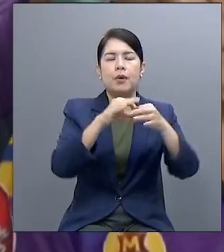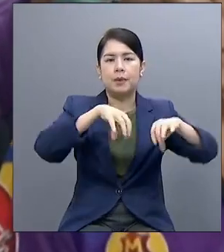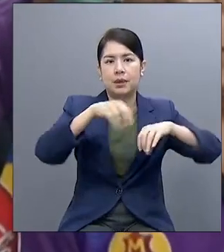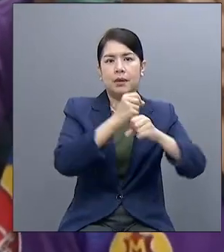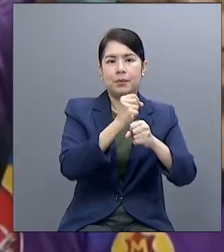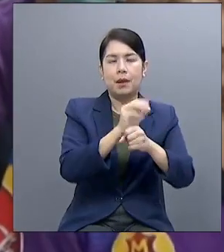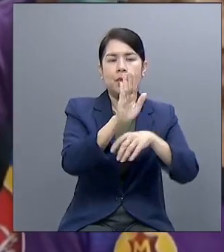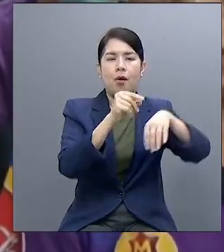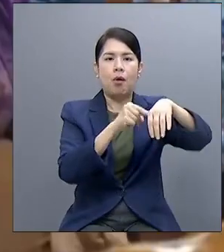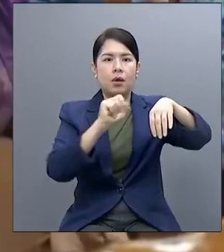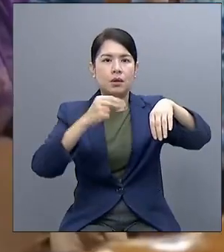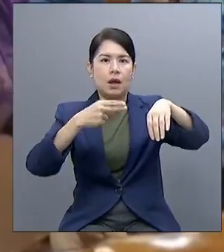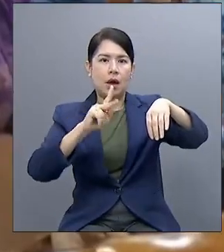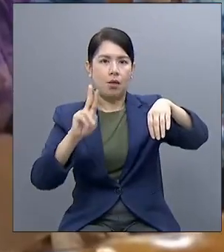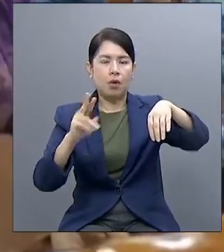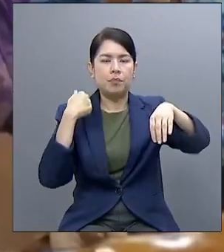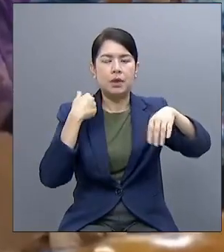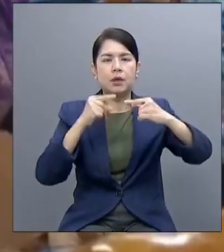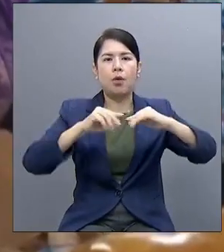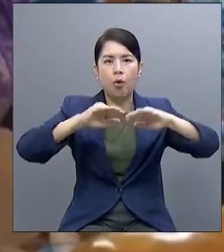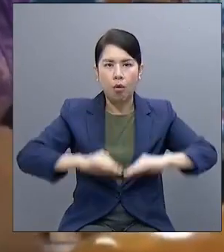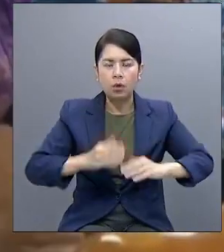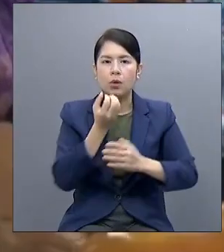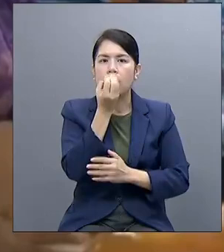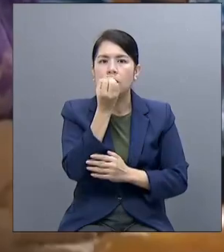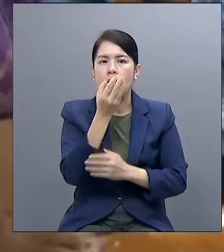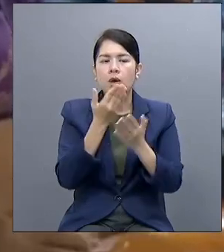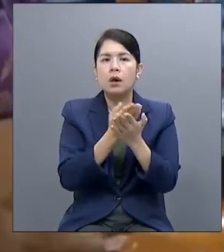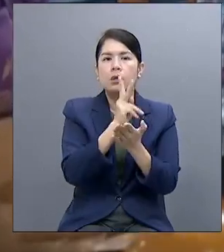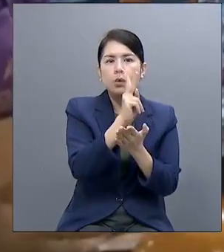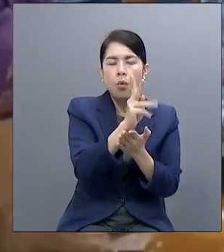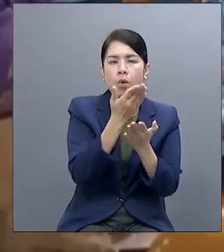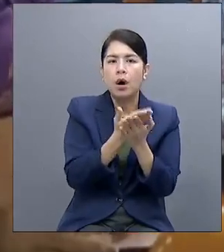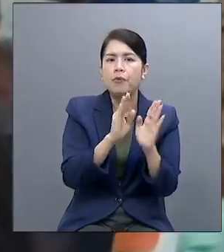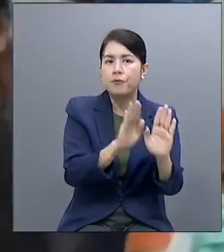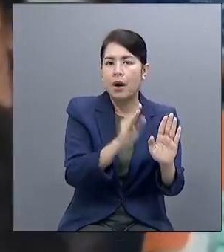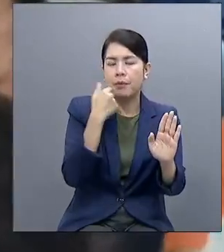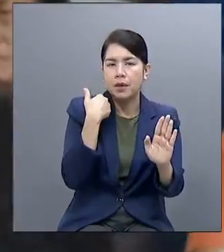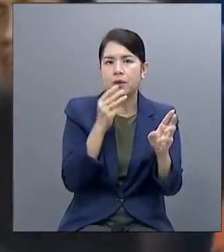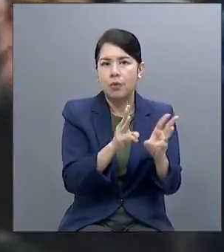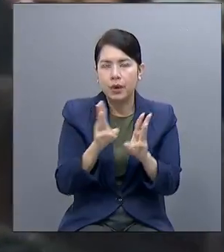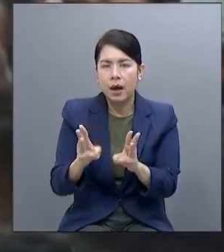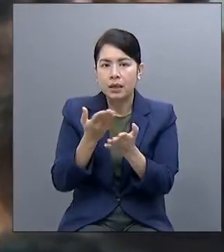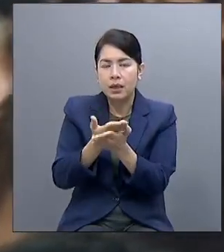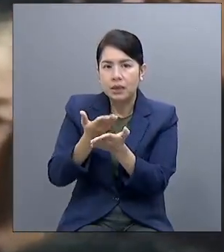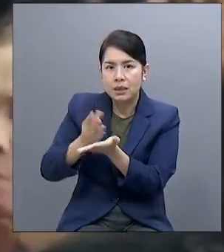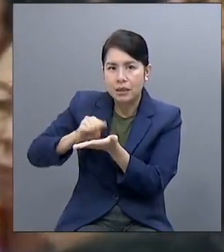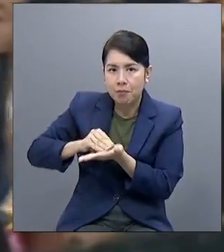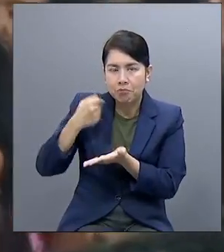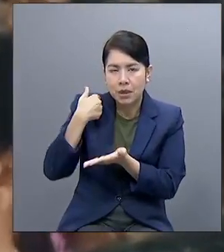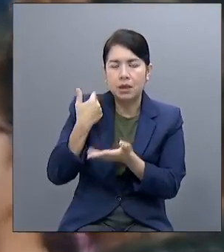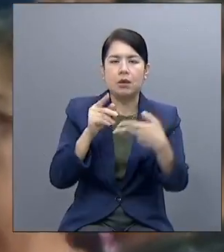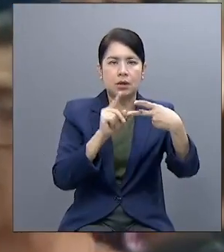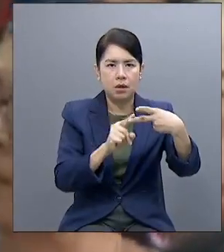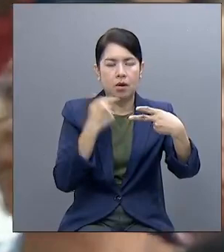1ปรับลดอัตราดอกเบี้ยเงินกู้เงินฝากเบี้ยปรับรวมถึงวิธีการเก็บหนี้2. พัฒนาด้านธุรกิจป